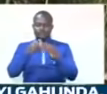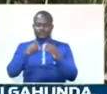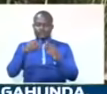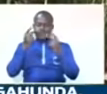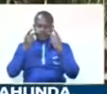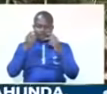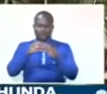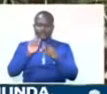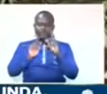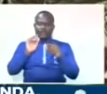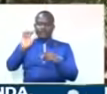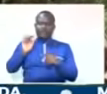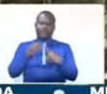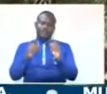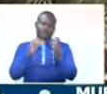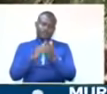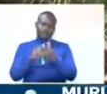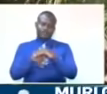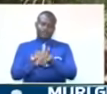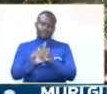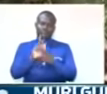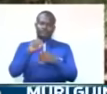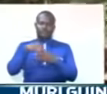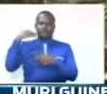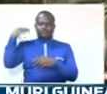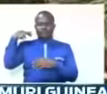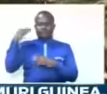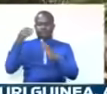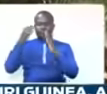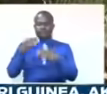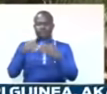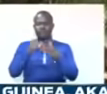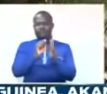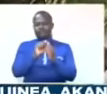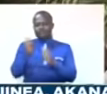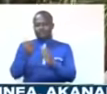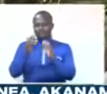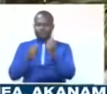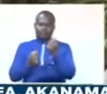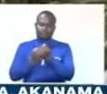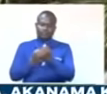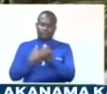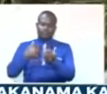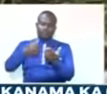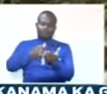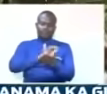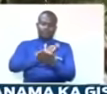bantu bakeya kandi kwinjira hari umuvolonteri ari n'undi umufasha ufite